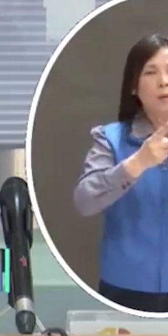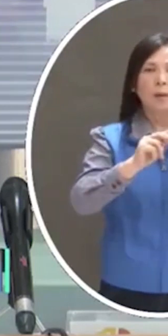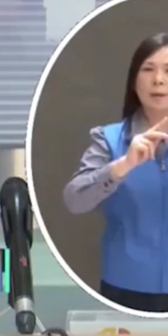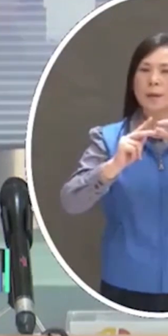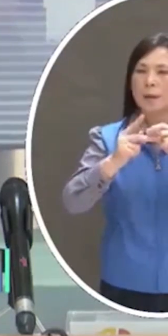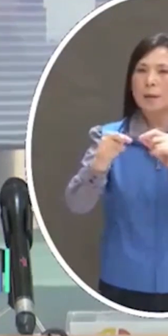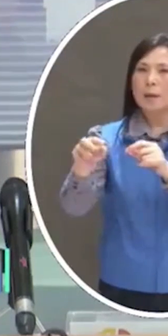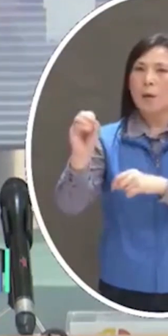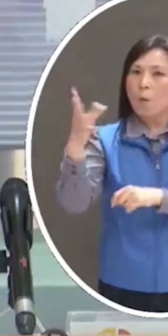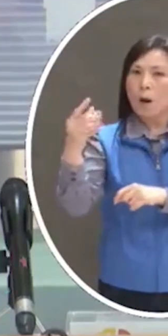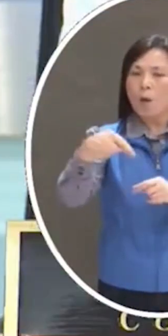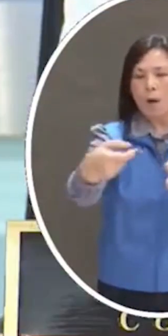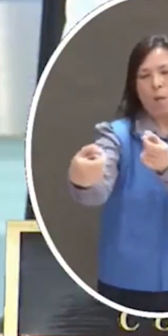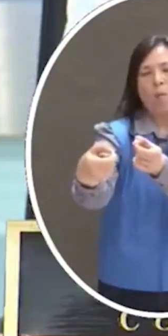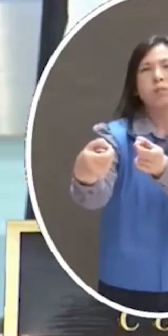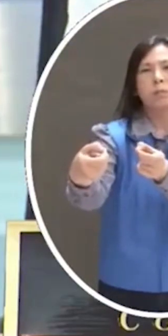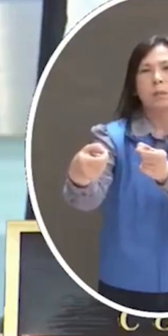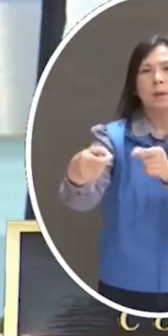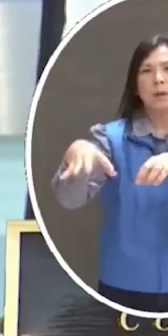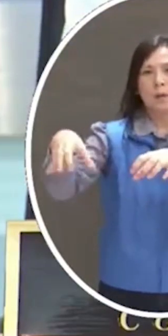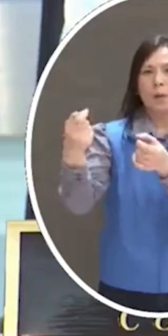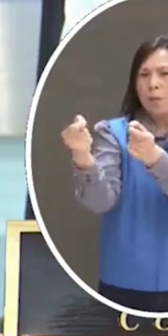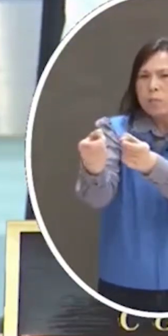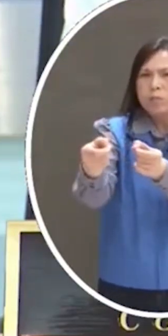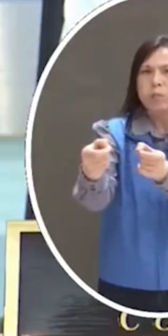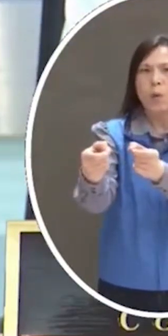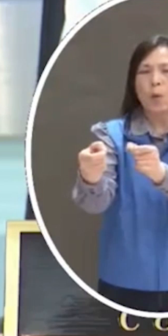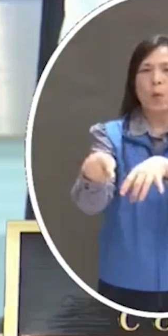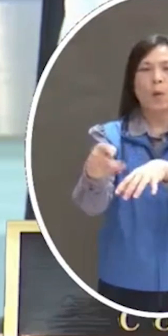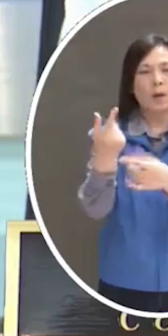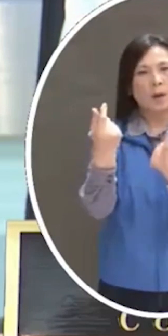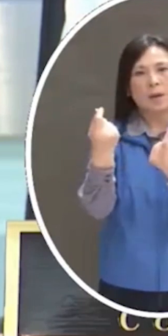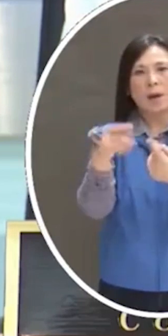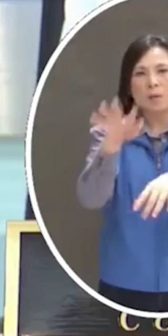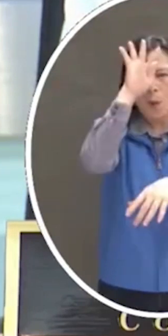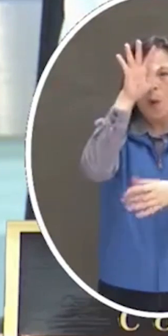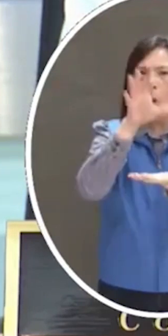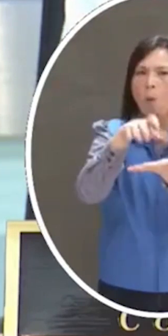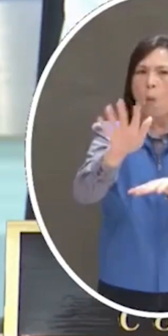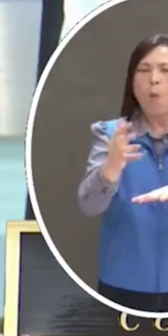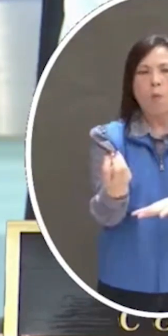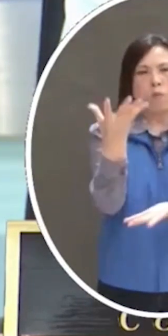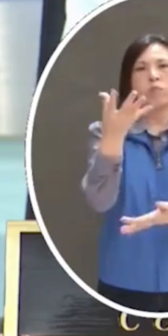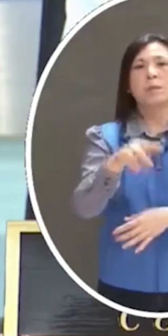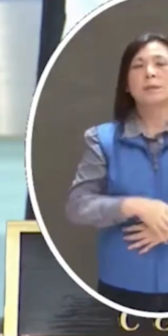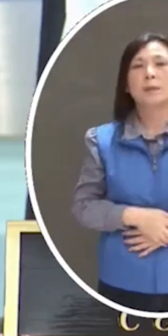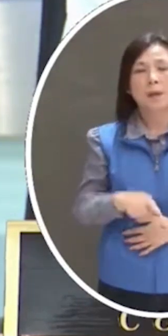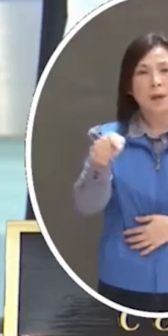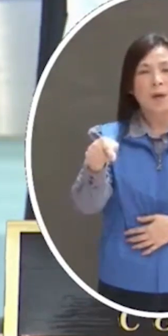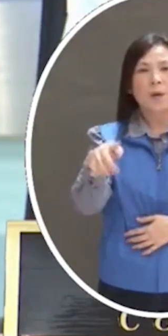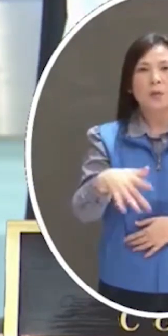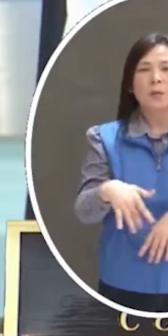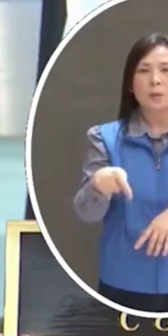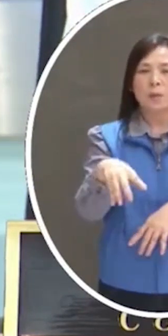万华区块最接近最密集的地方来做的足迹分布起来，它的热点